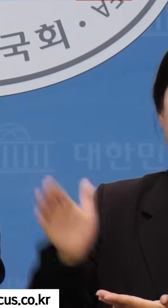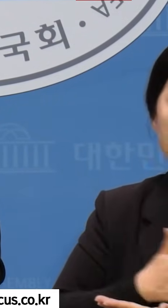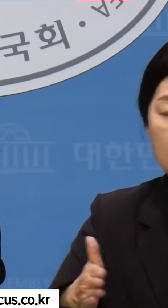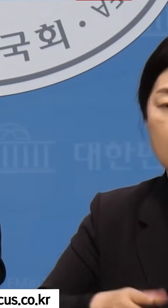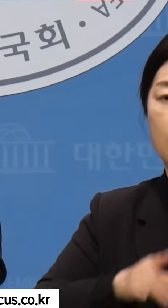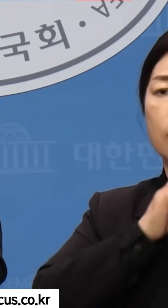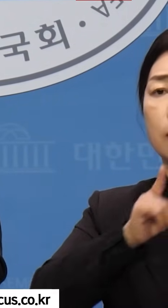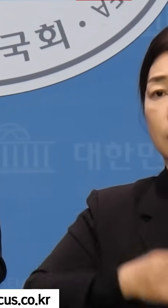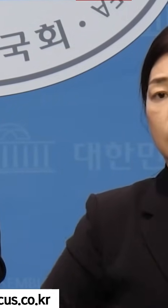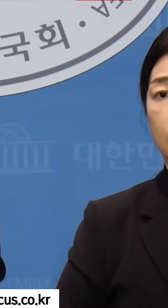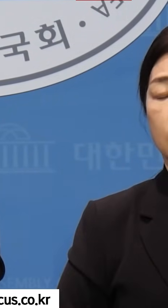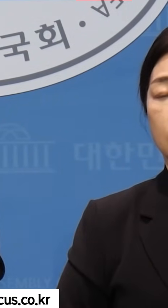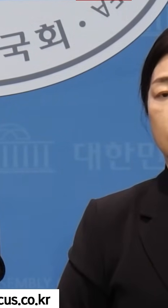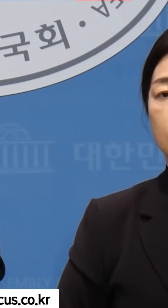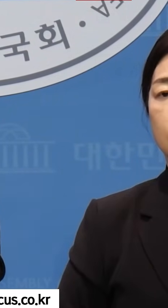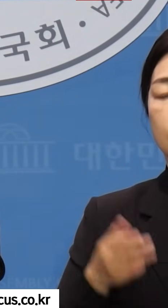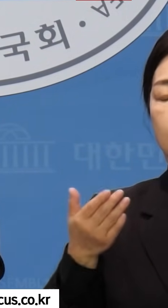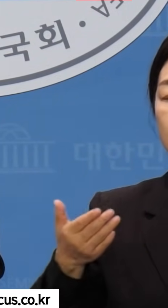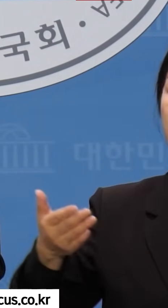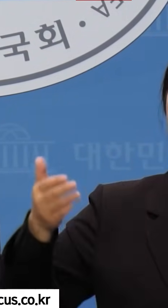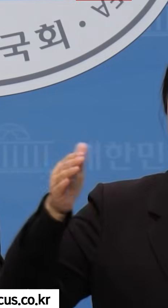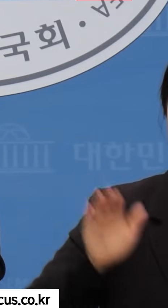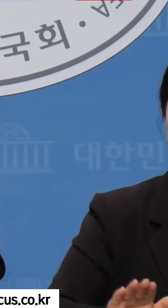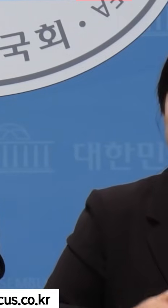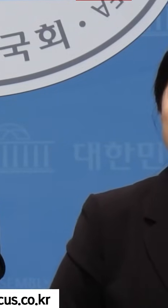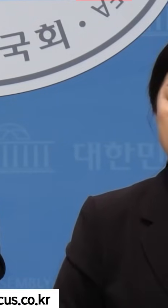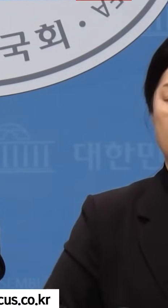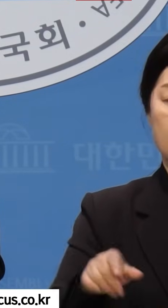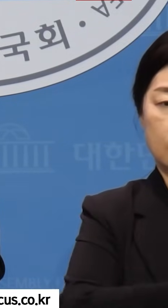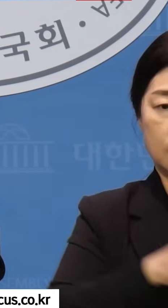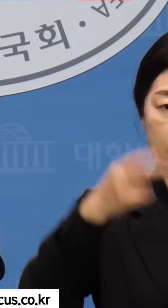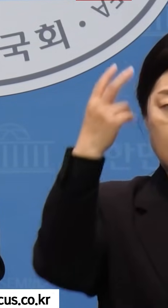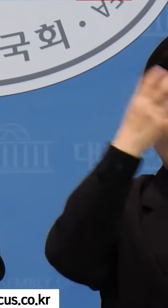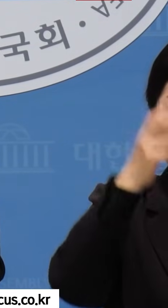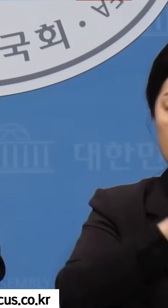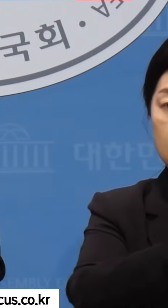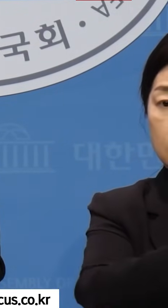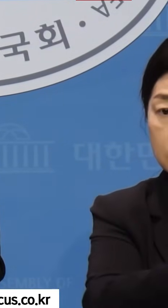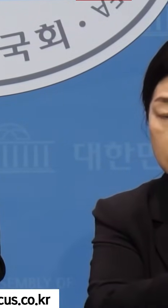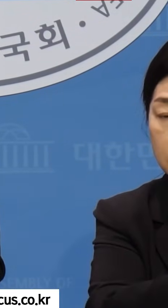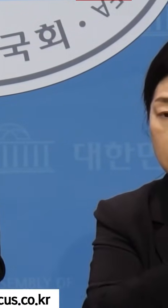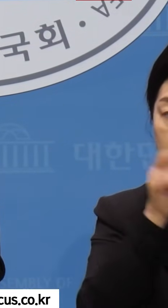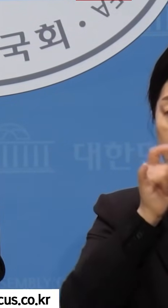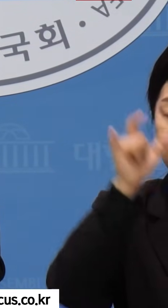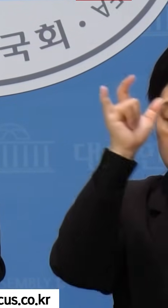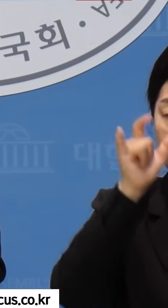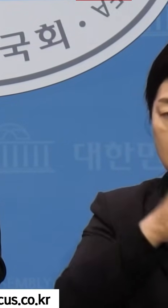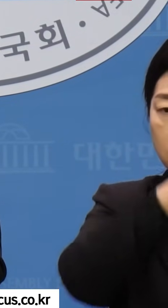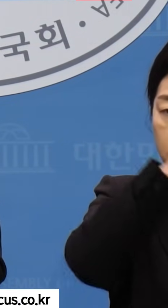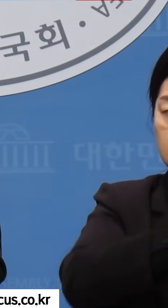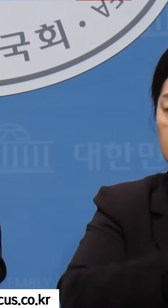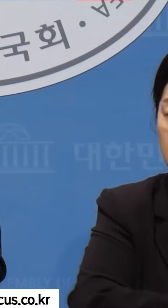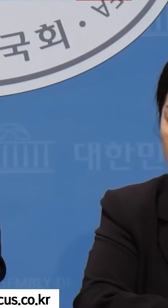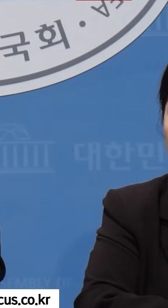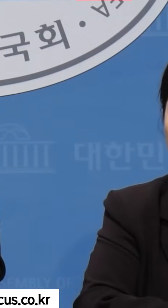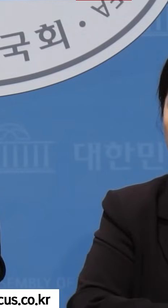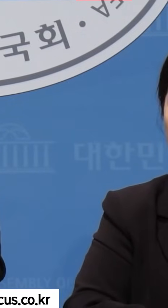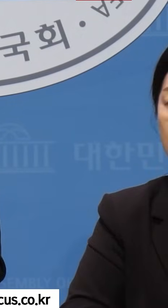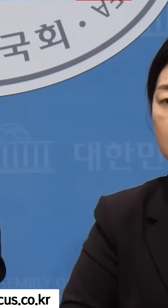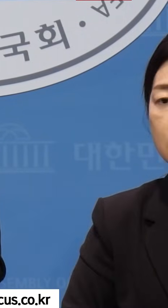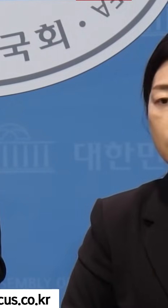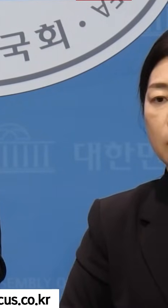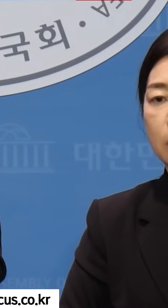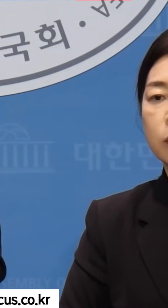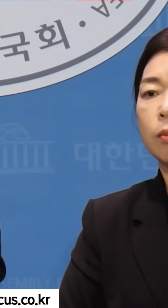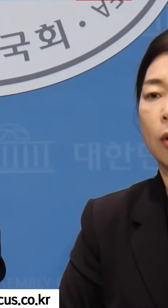있습니다. 하지만 특검이 밝힌 최순실 일가 국내 재산만도 2730억이고 해외